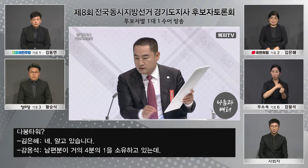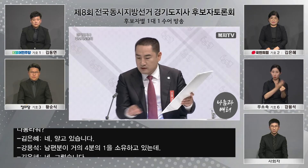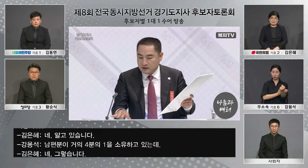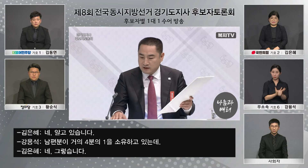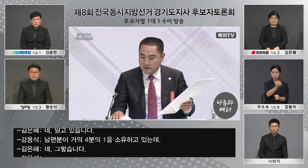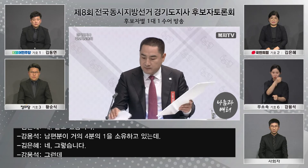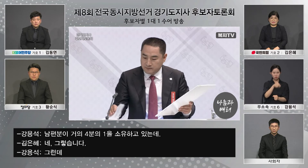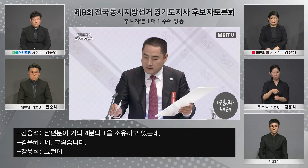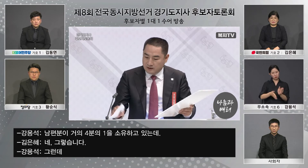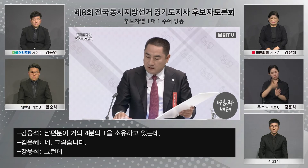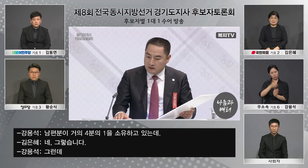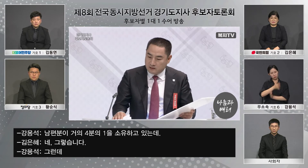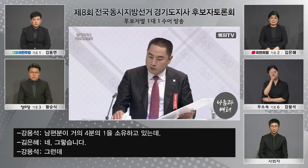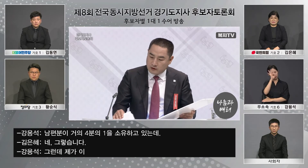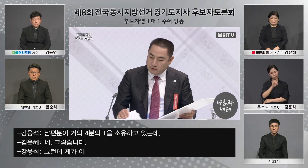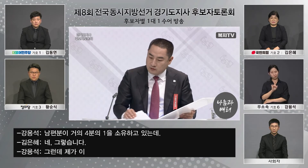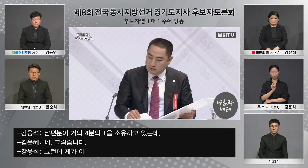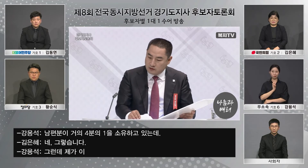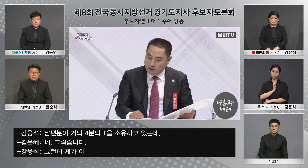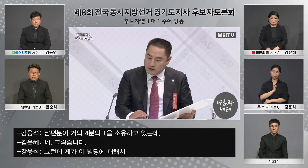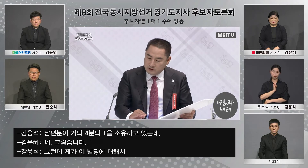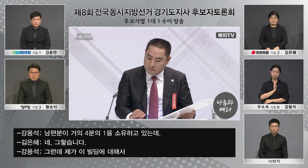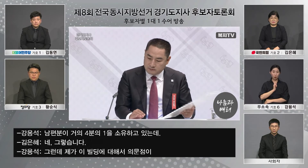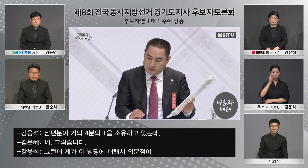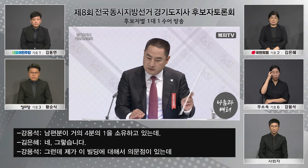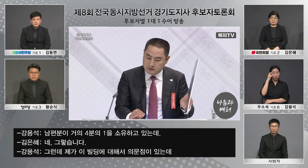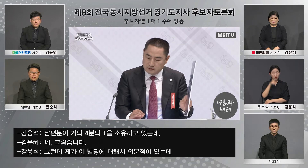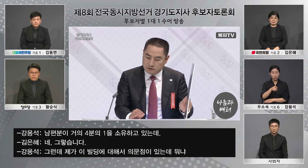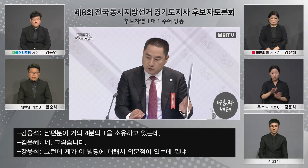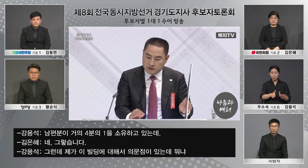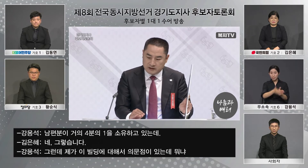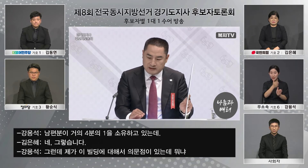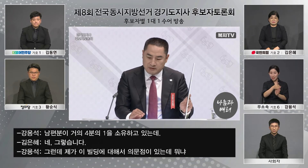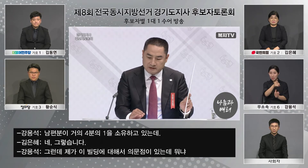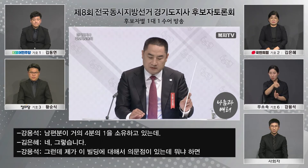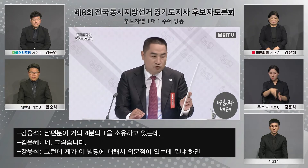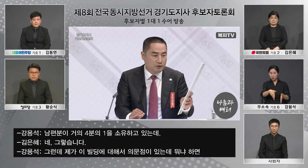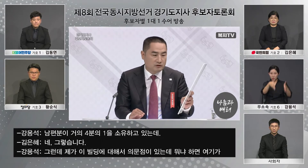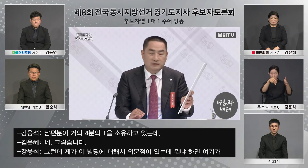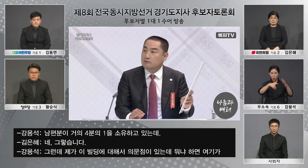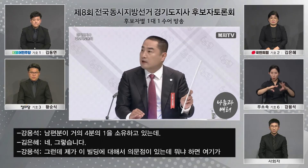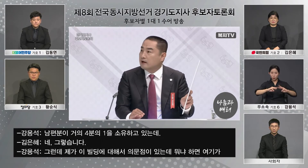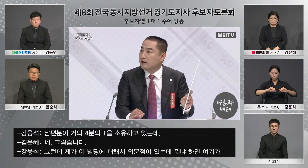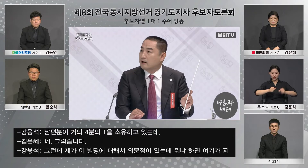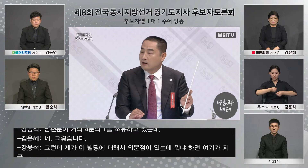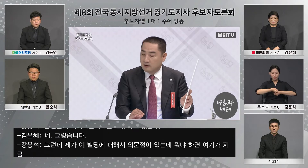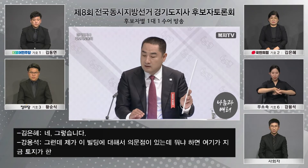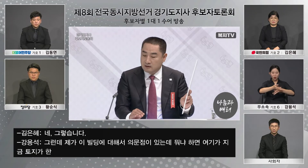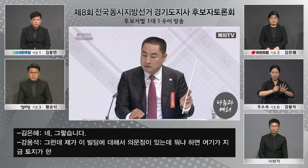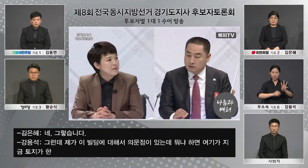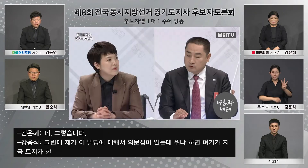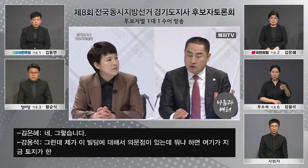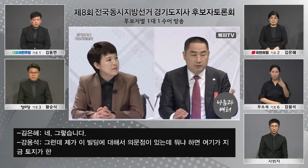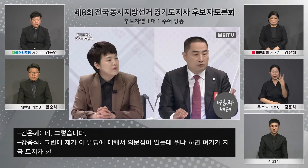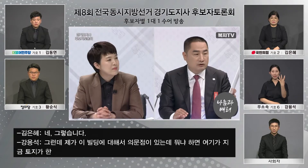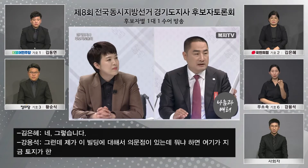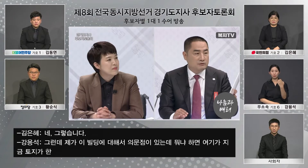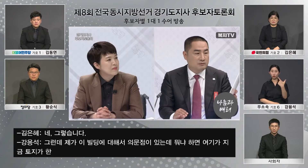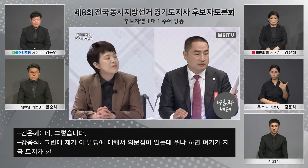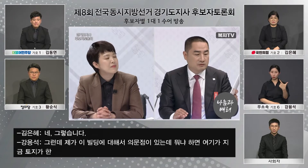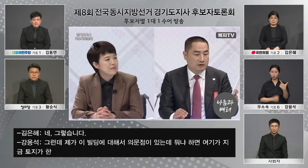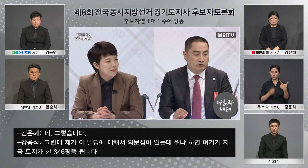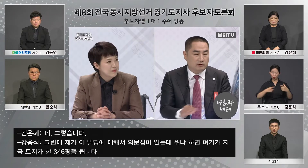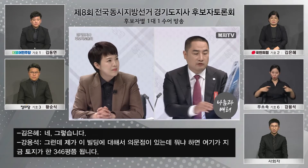의문점이 있는데 뭐냐면 여기가 지금 그 토지가 한 346평쯤 됩니다. 네, 그리고 건평으로는